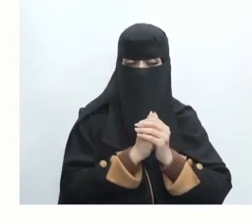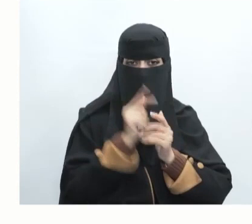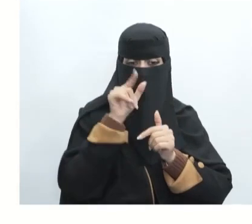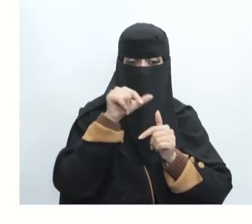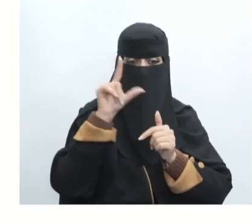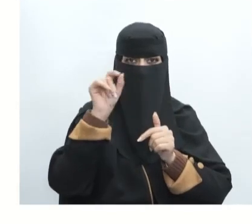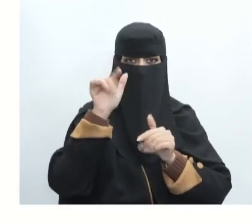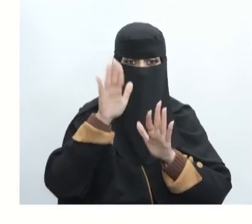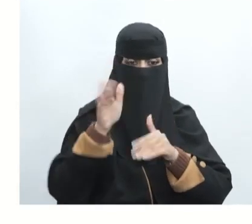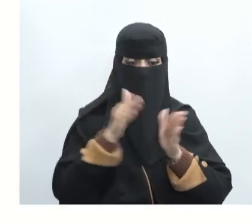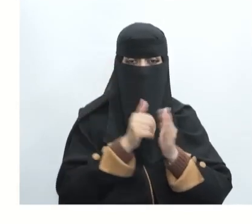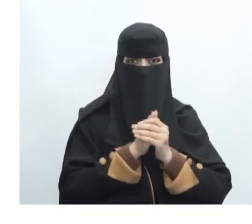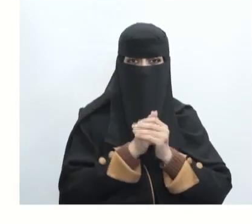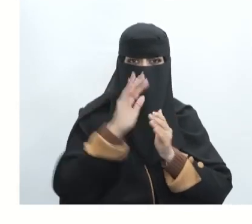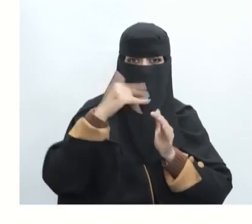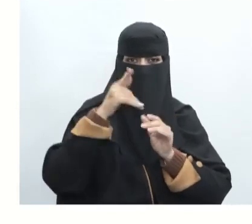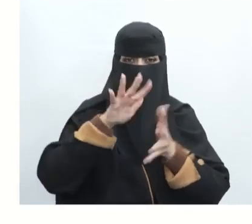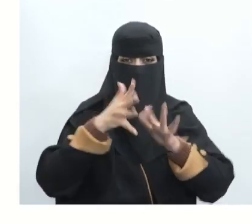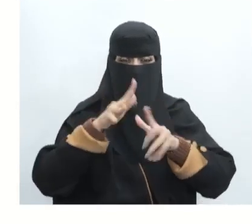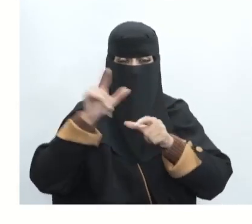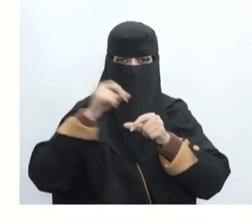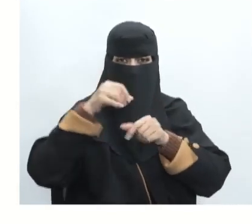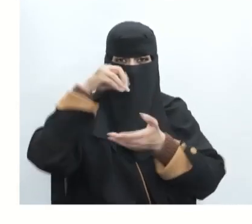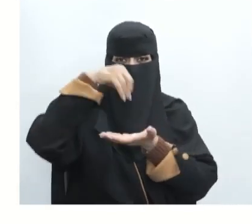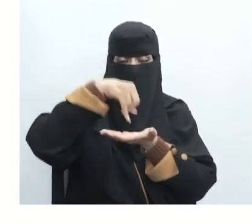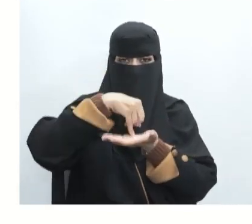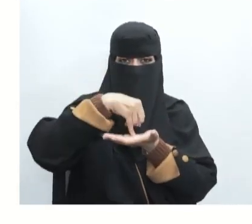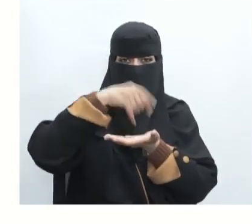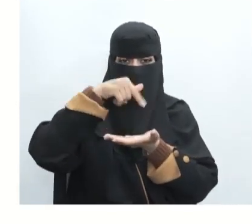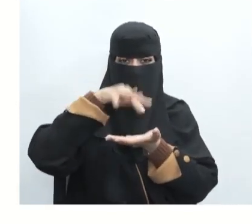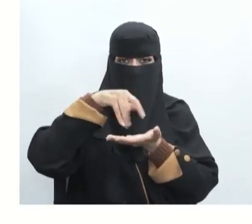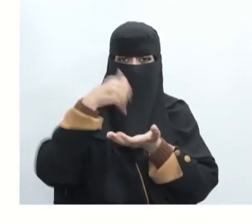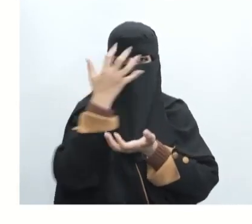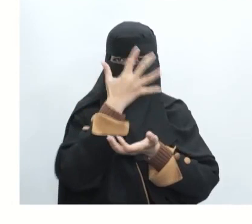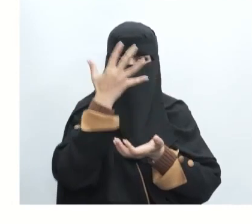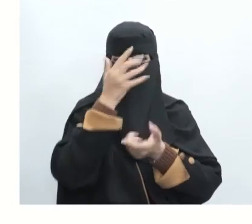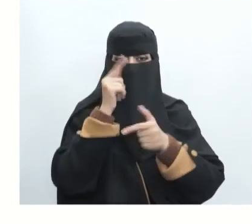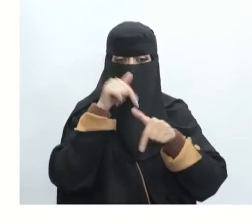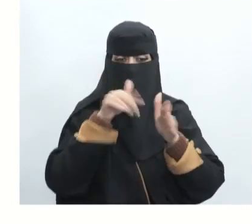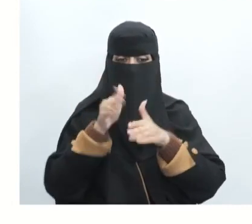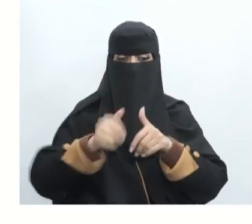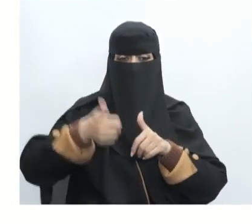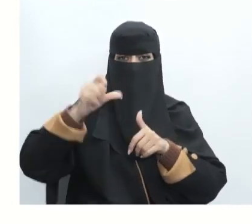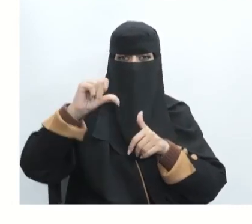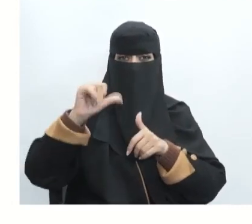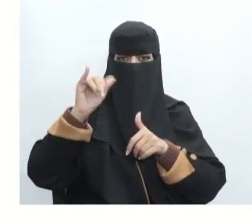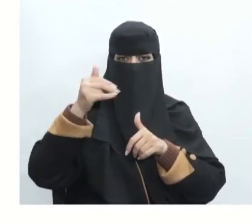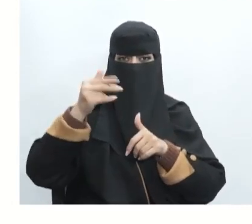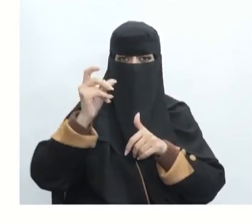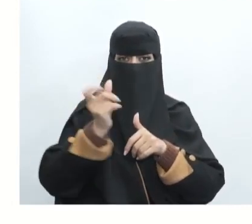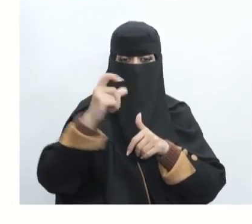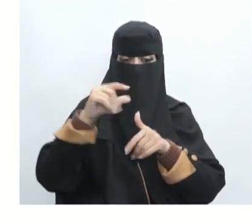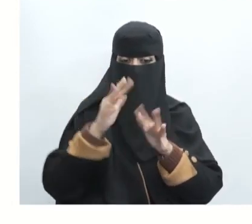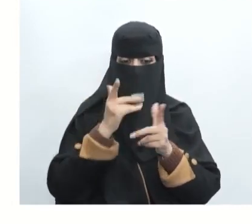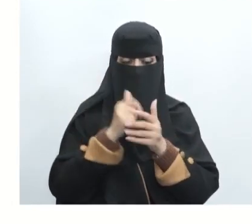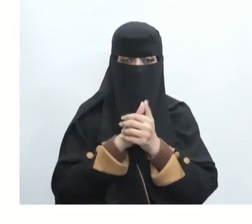احسنتم ابناء وبنات الطلاب تقريبا في وسط القاره الافريقيه اوغندا ابناء وبنات الطلاب